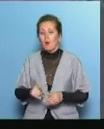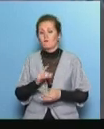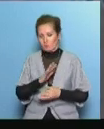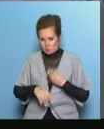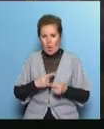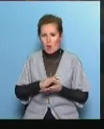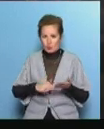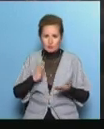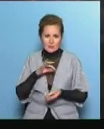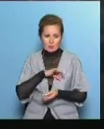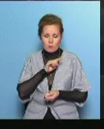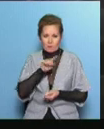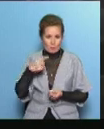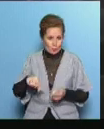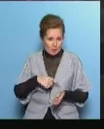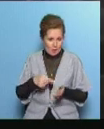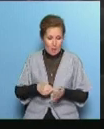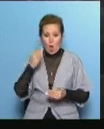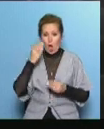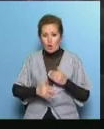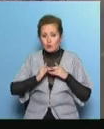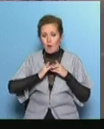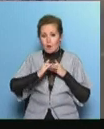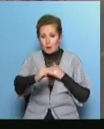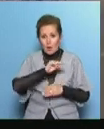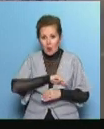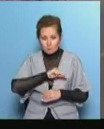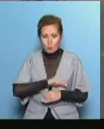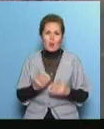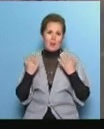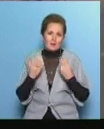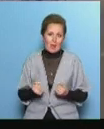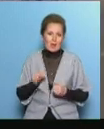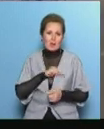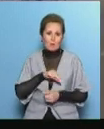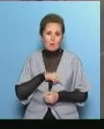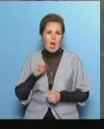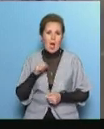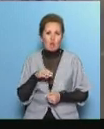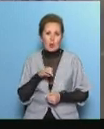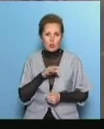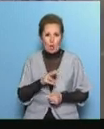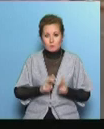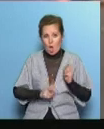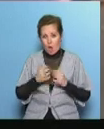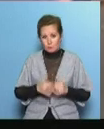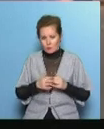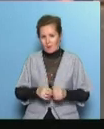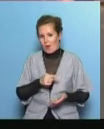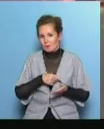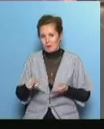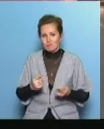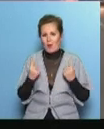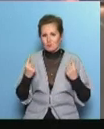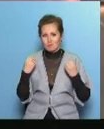других городах. Окончание дорожных работ и предстоящий праздник, День работников атомной промышленности, глазовчане отметили большим праздником демонстрации. Во